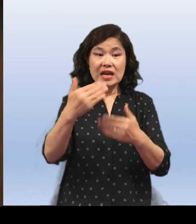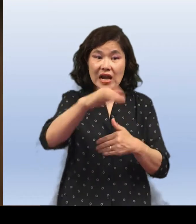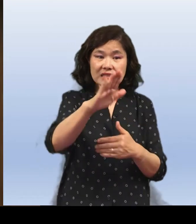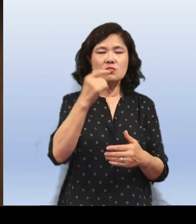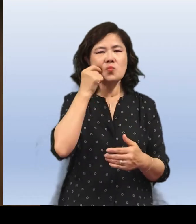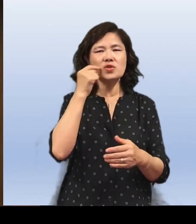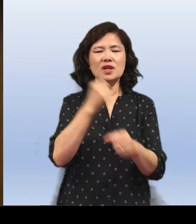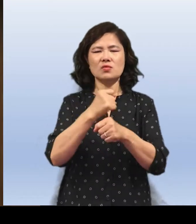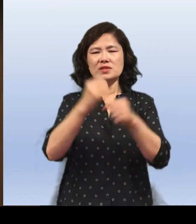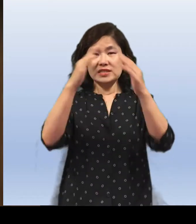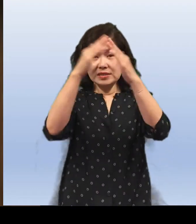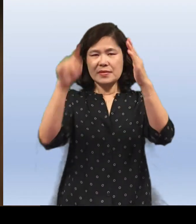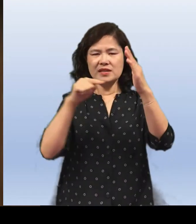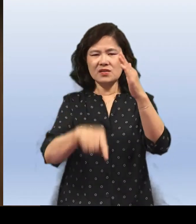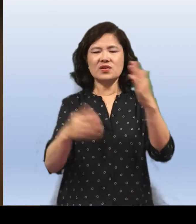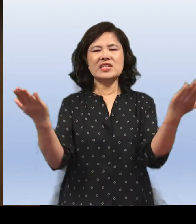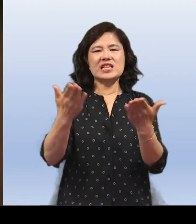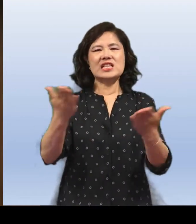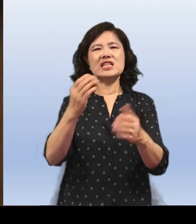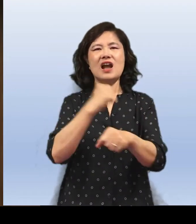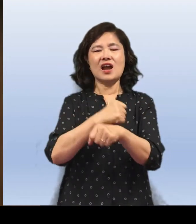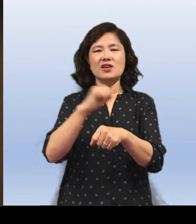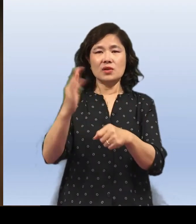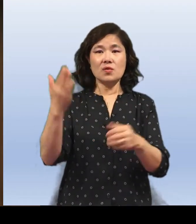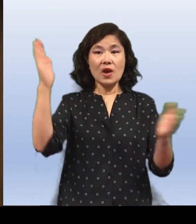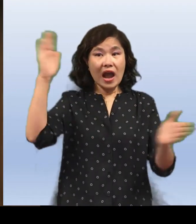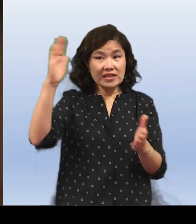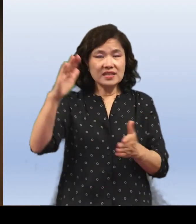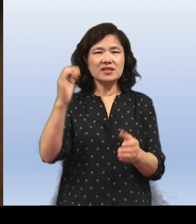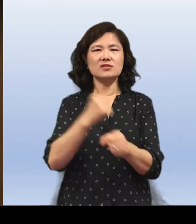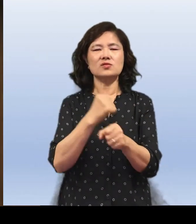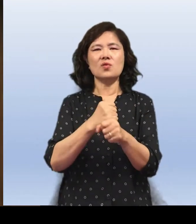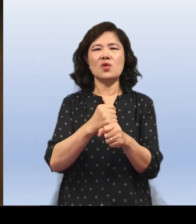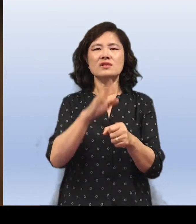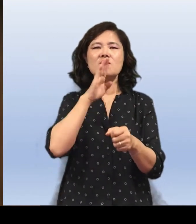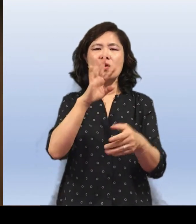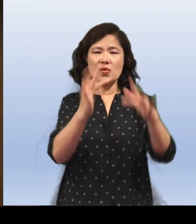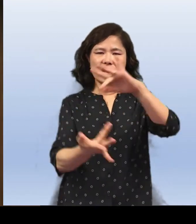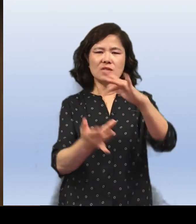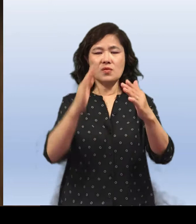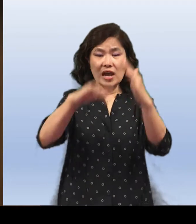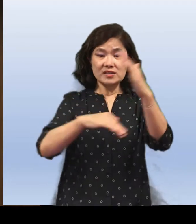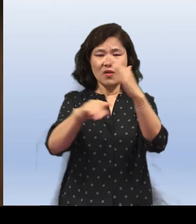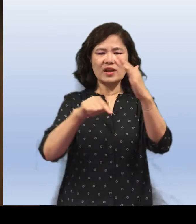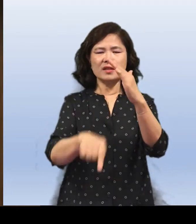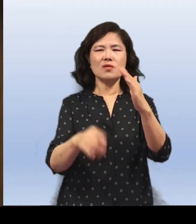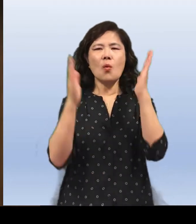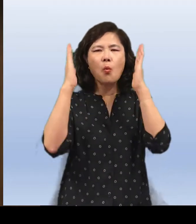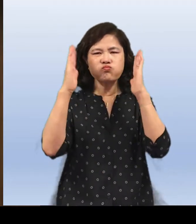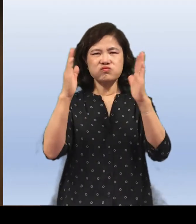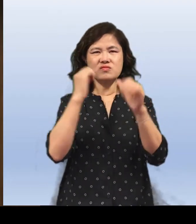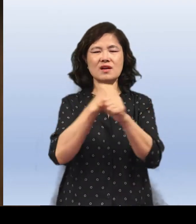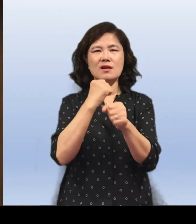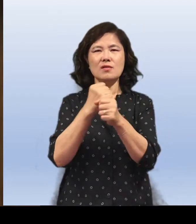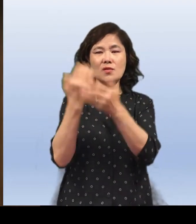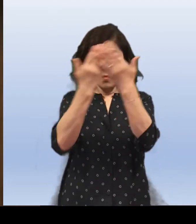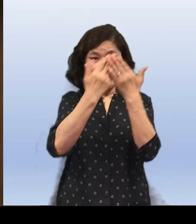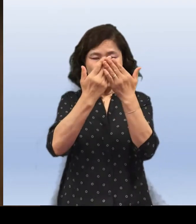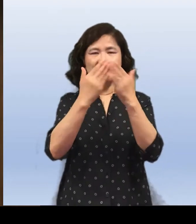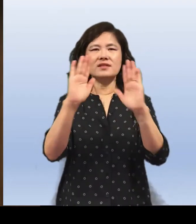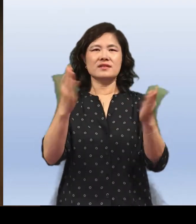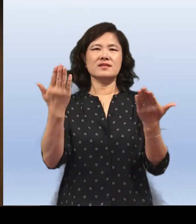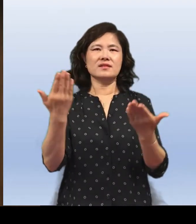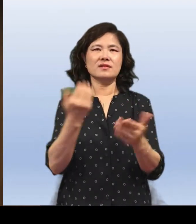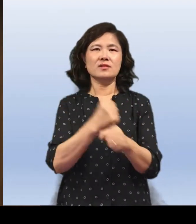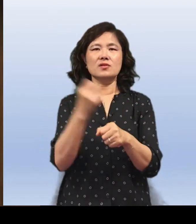것이 아니라 집에서 재택근무를 하게 되었고요. 학생들도 온라인으로 가정에서 수업을 받게 되었습니다. 그리고 우리가